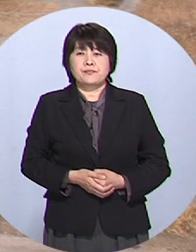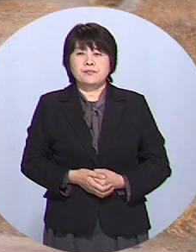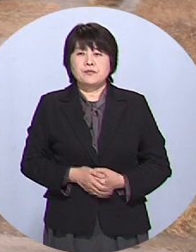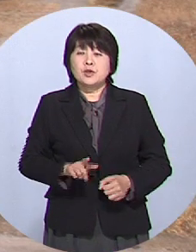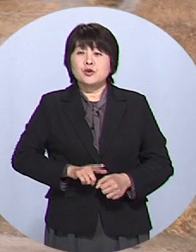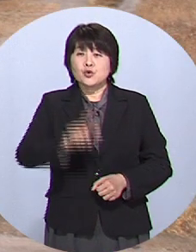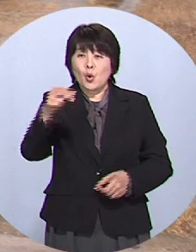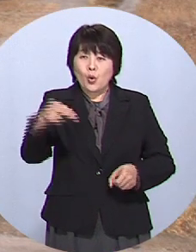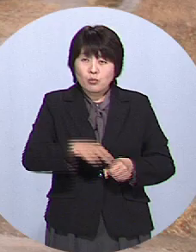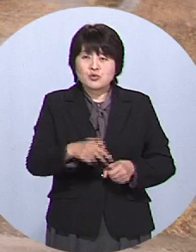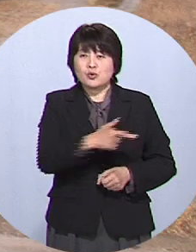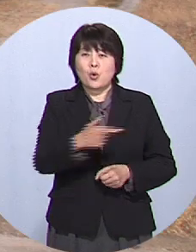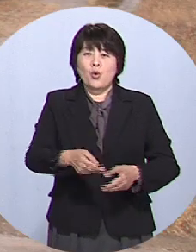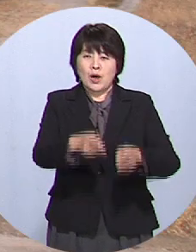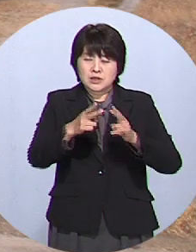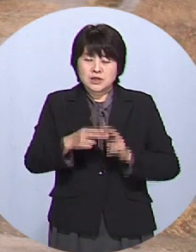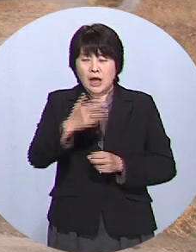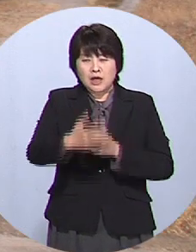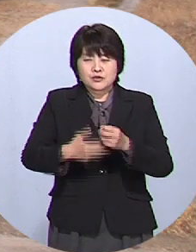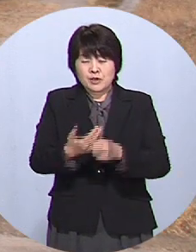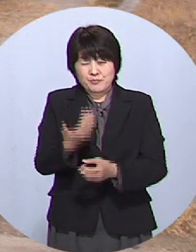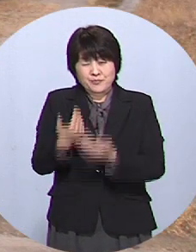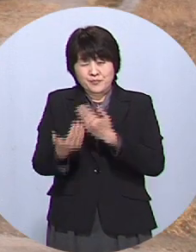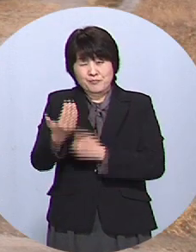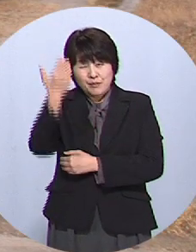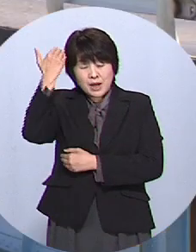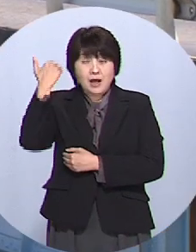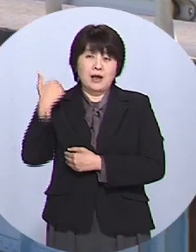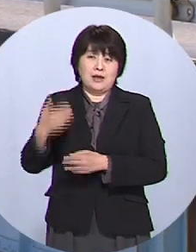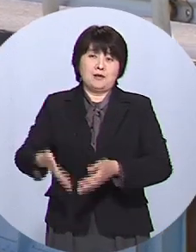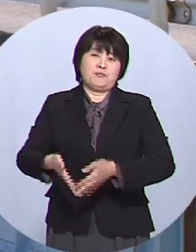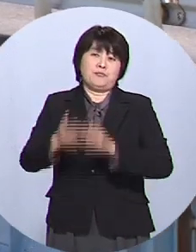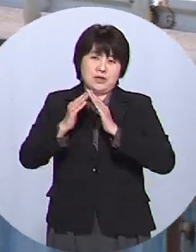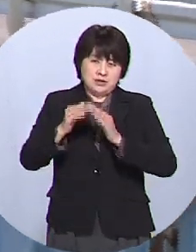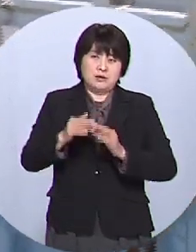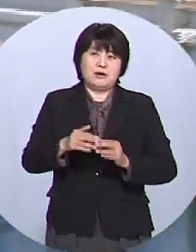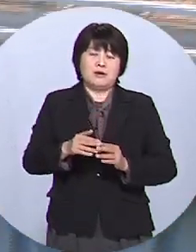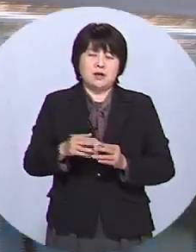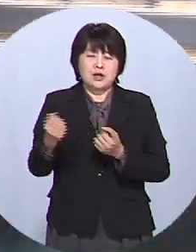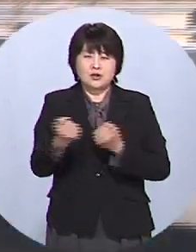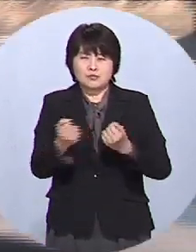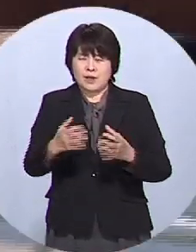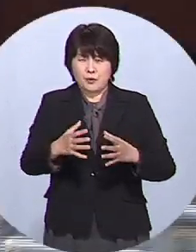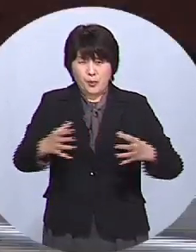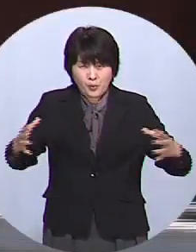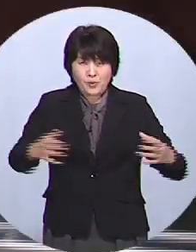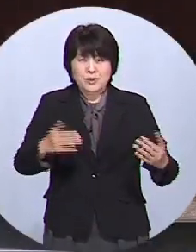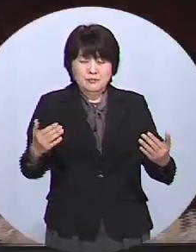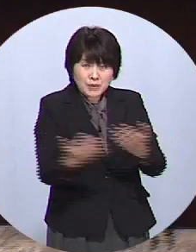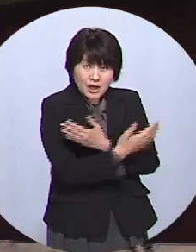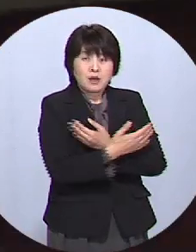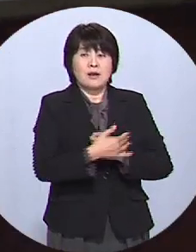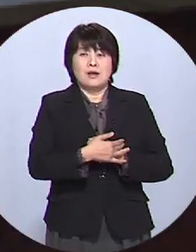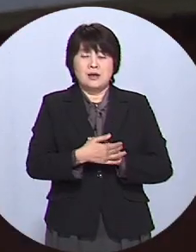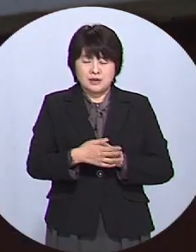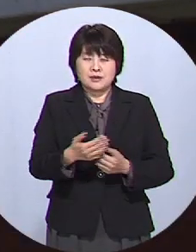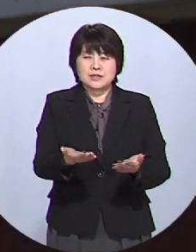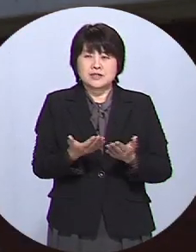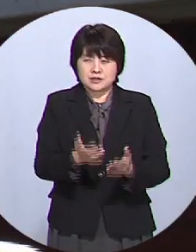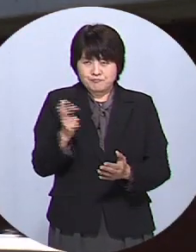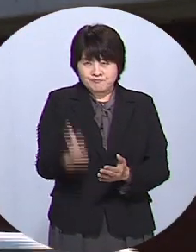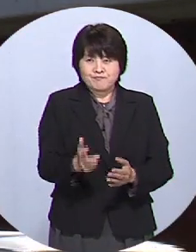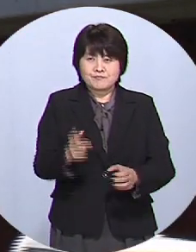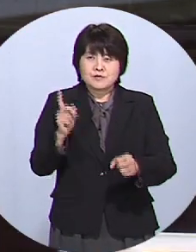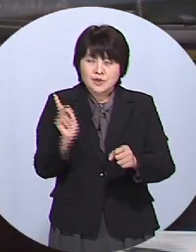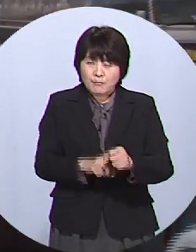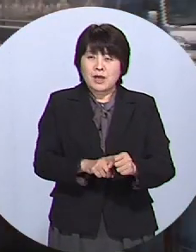上部大橋は80年以上前に完成した橋で、車両の大型化への対応や耐震性確保の